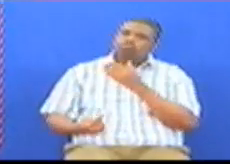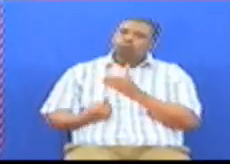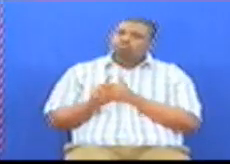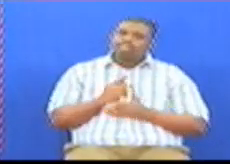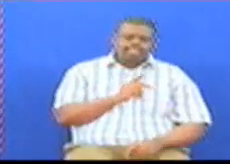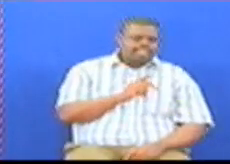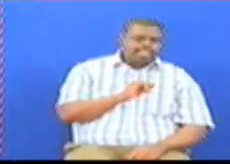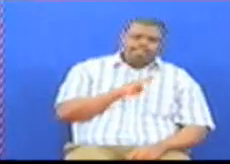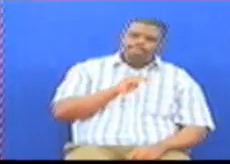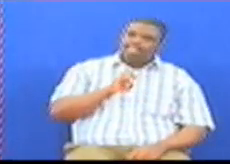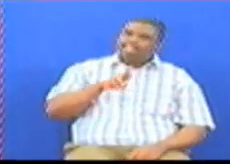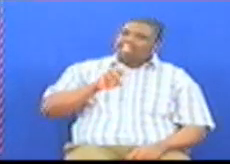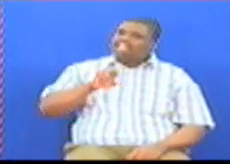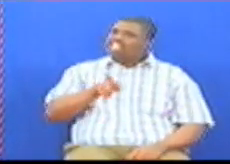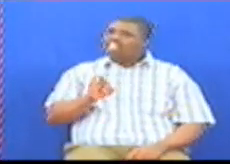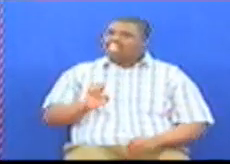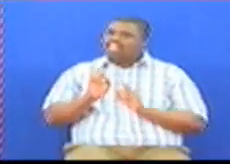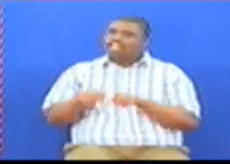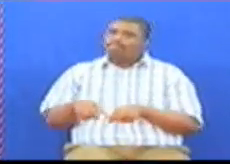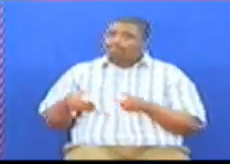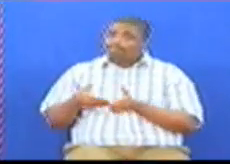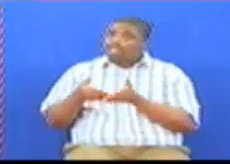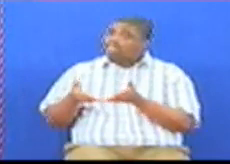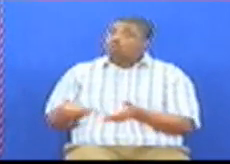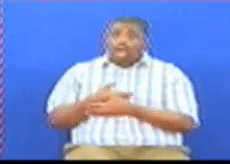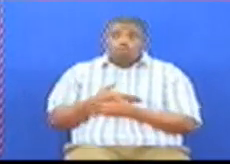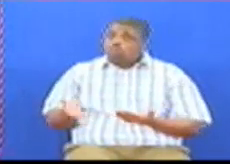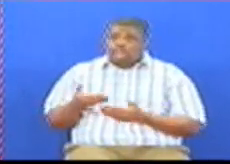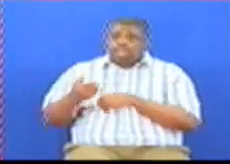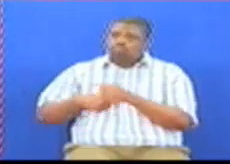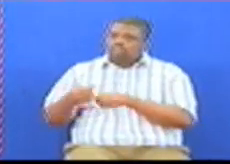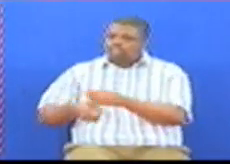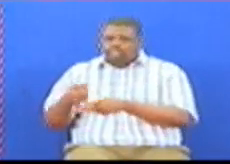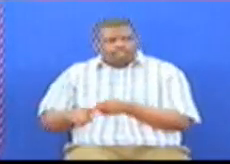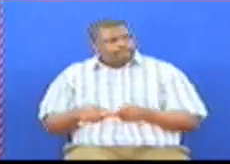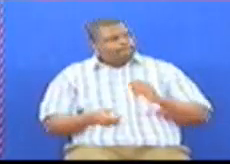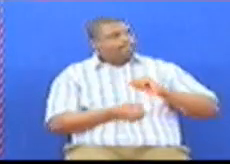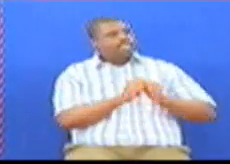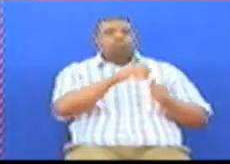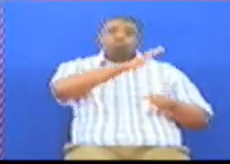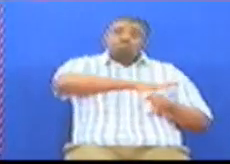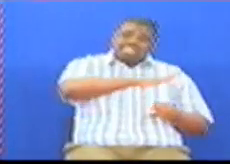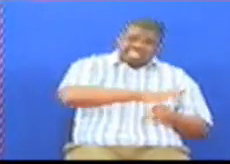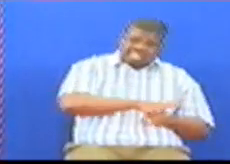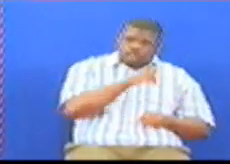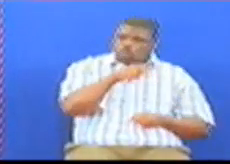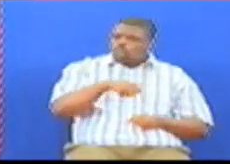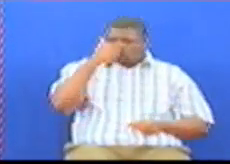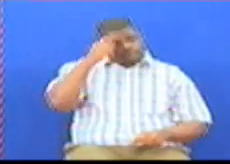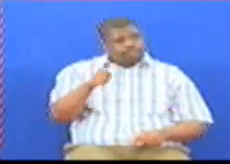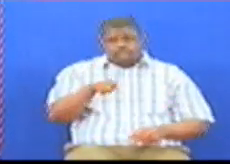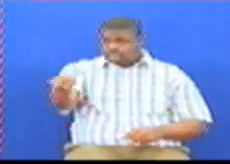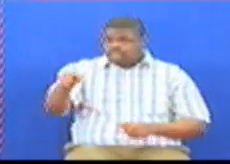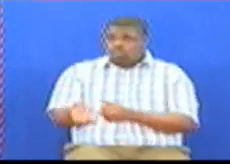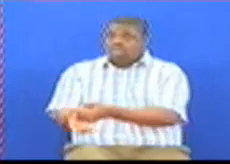Kiberege yako pale chini mpaka leo karibu mwaka wa pili, Mheshimiwa Jafo, hakuna kinachoendelea. Matatizo yamekuwa mengi. Wananchi wa Ruembe bado wana imani kwamba wanaweza kuwasaidia